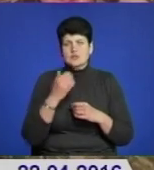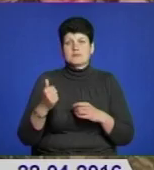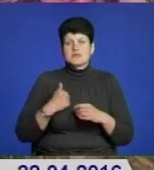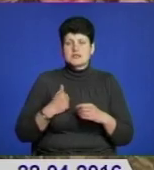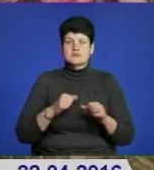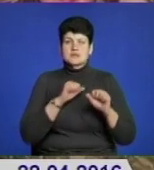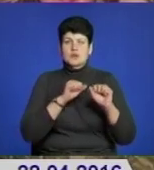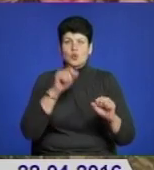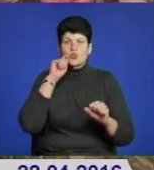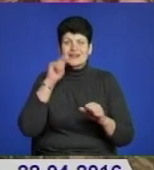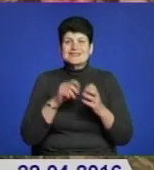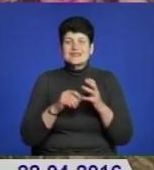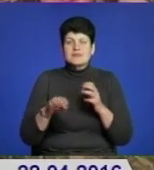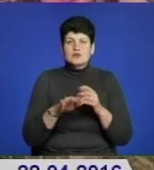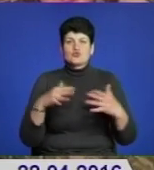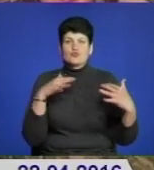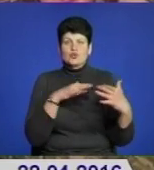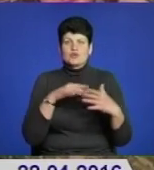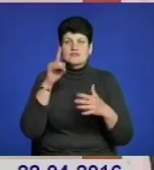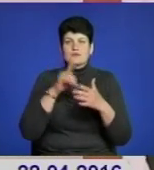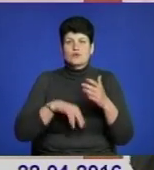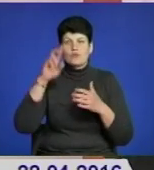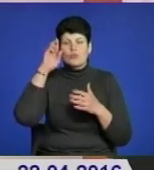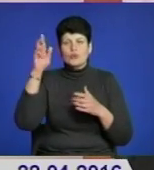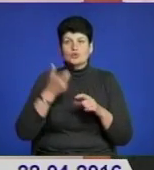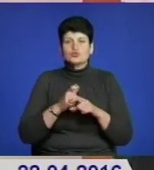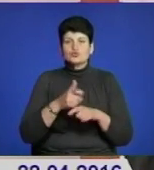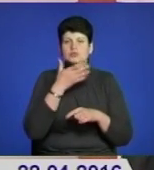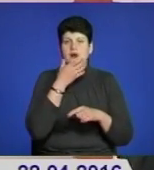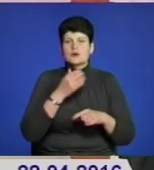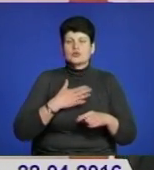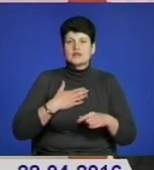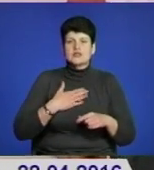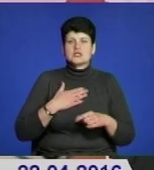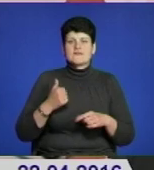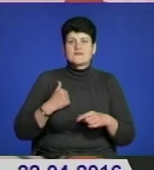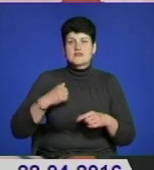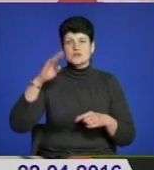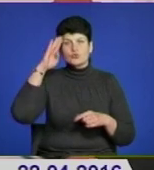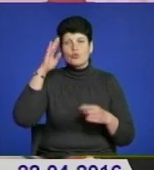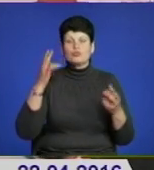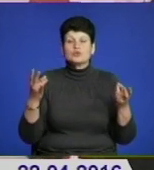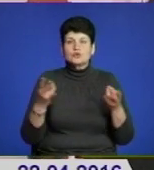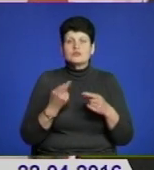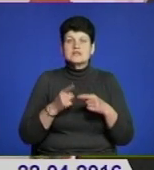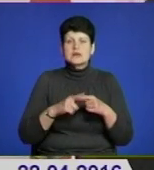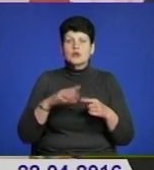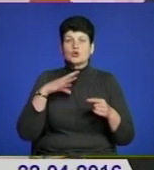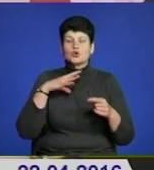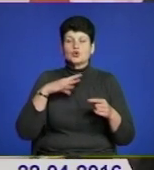за те, що воюють з вірою в Бога. Дуже гарно наші військові самі, потребуючи цієї